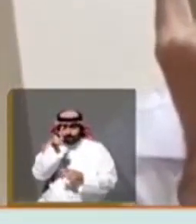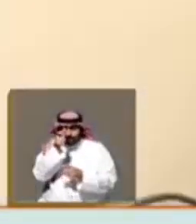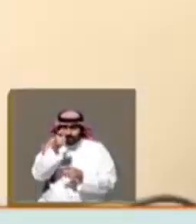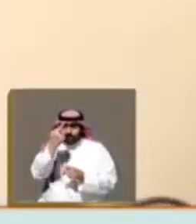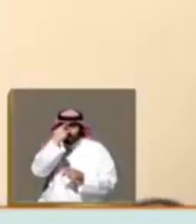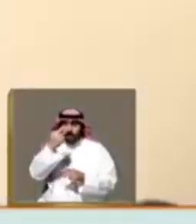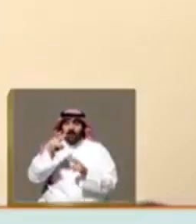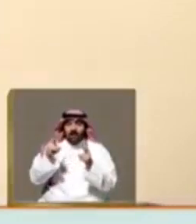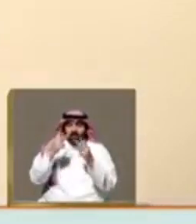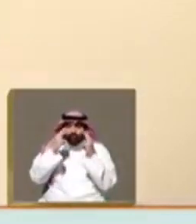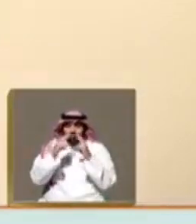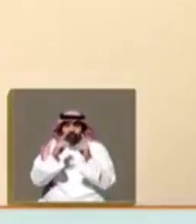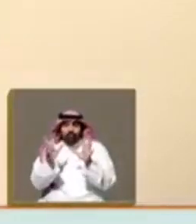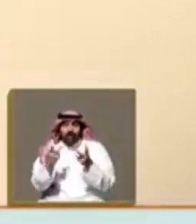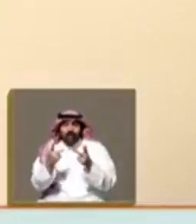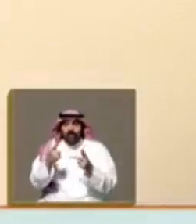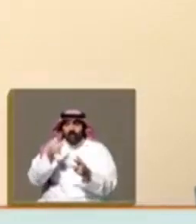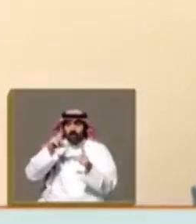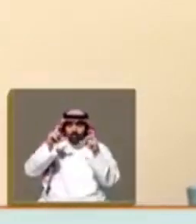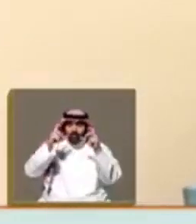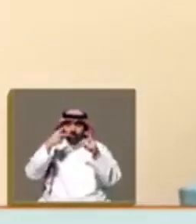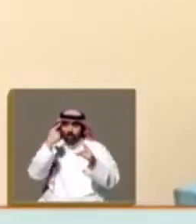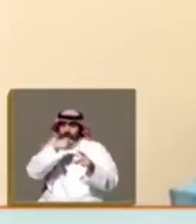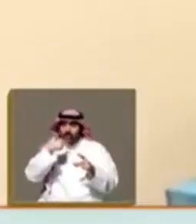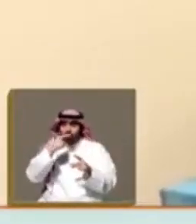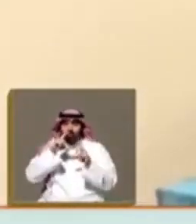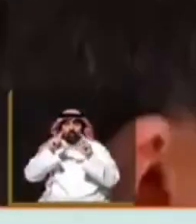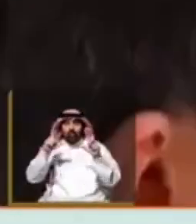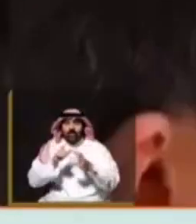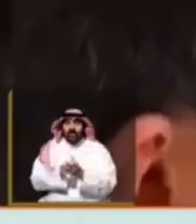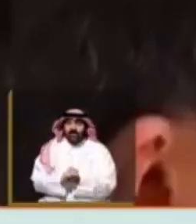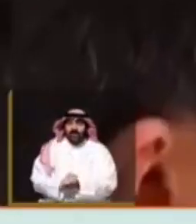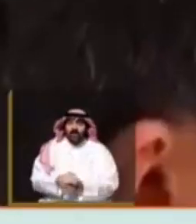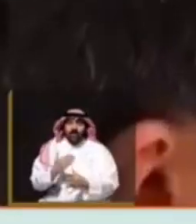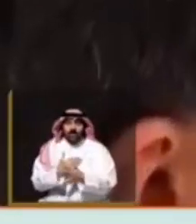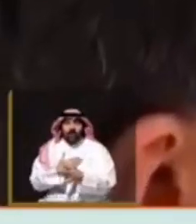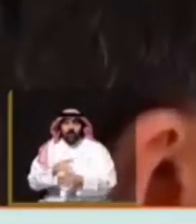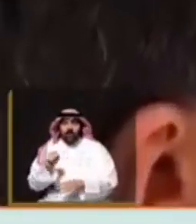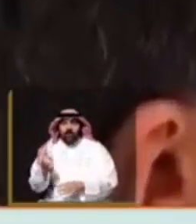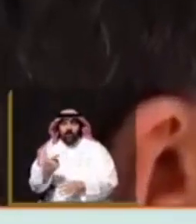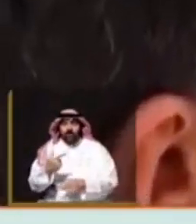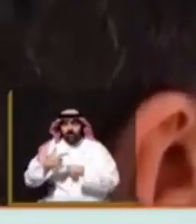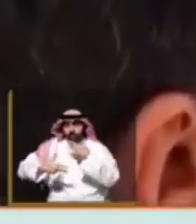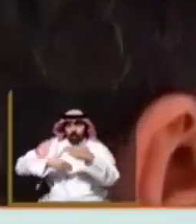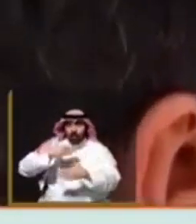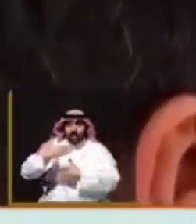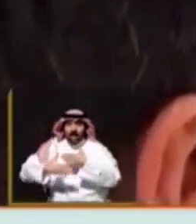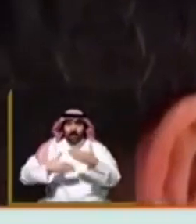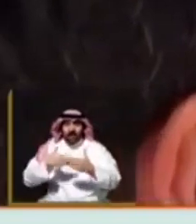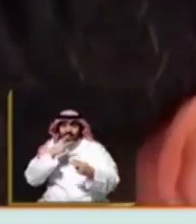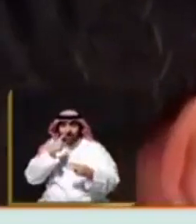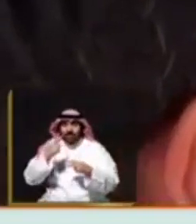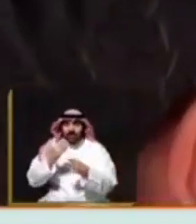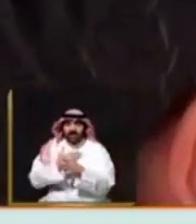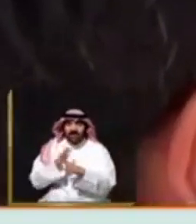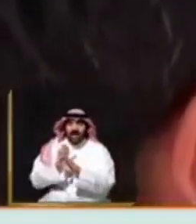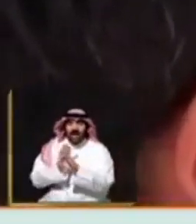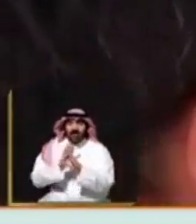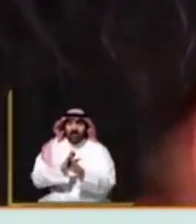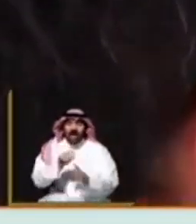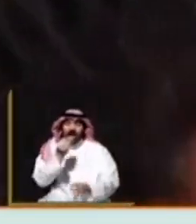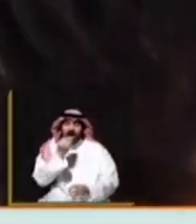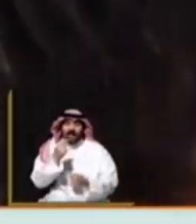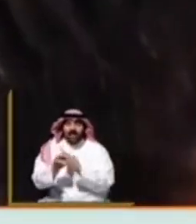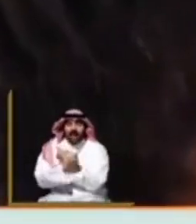فعل العيادة الافتراضية بالصوت والصورة لبعض المرضى ممن لديهم حالات تستدعي المتابعة المستمرة، وخدمة إيصال